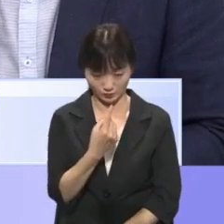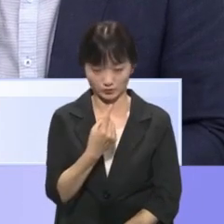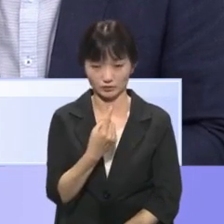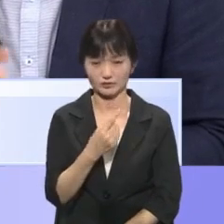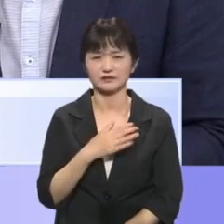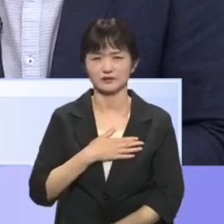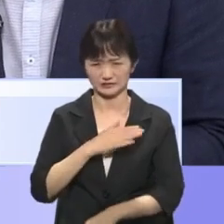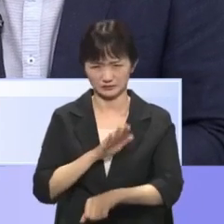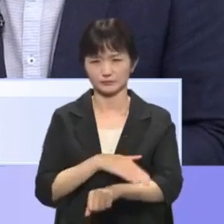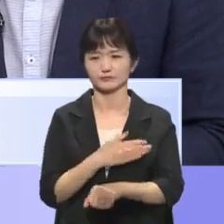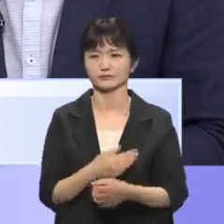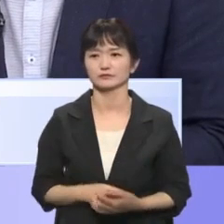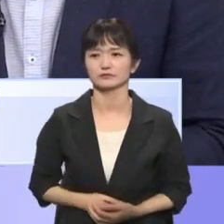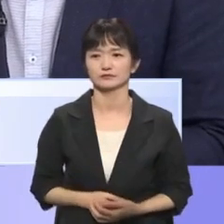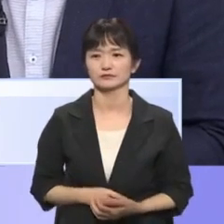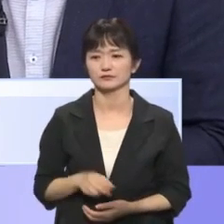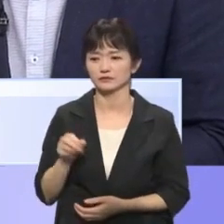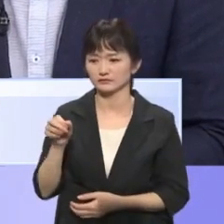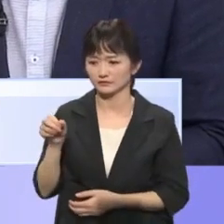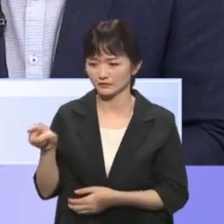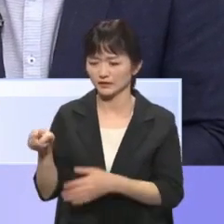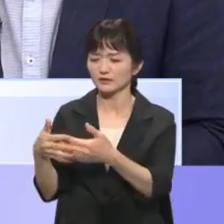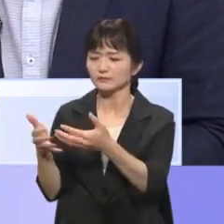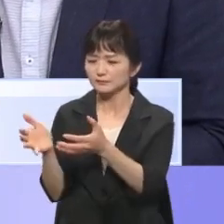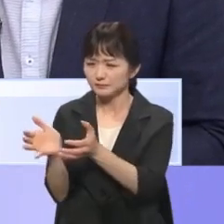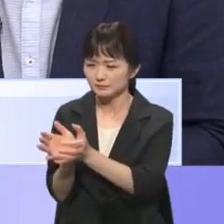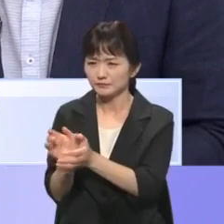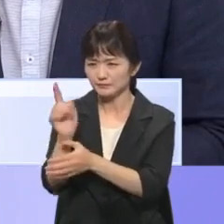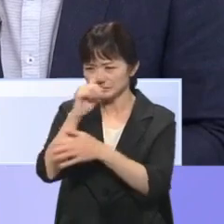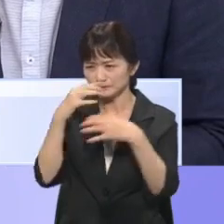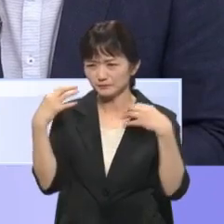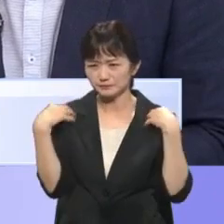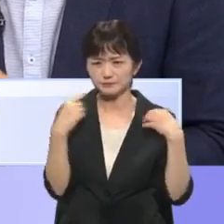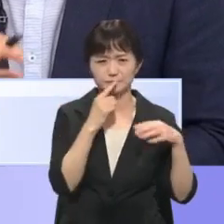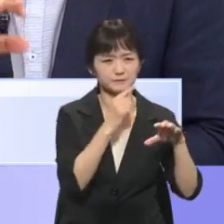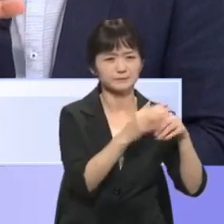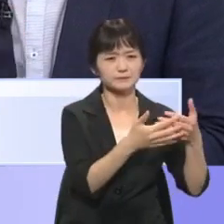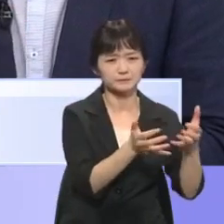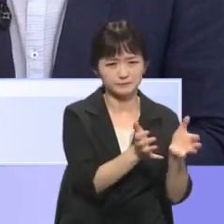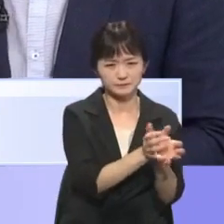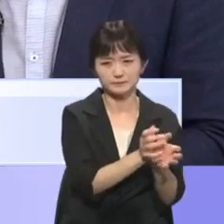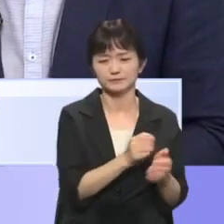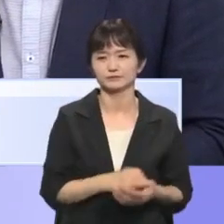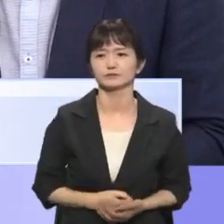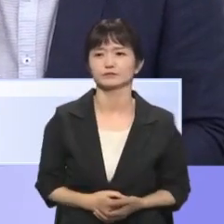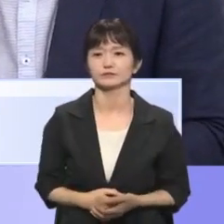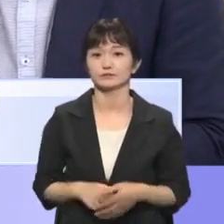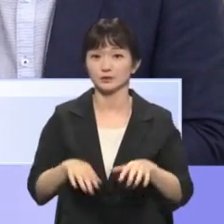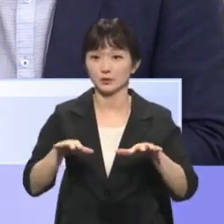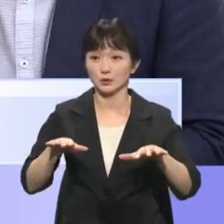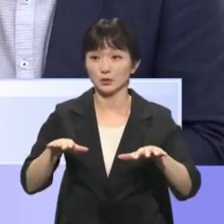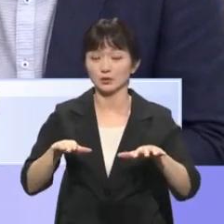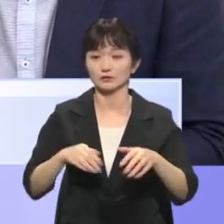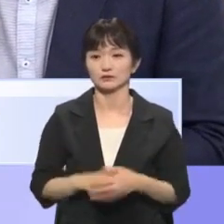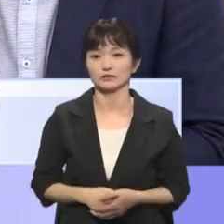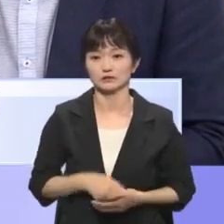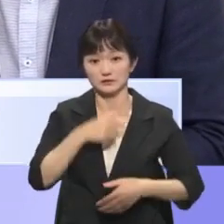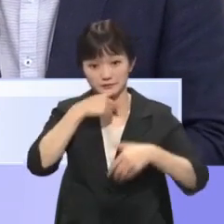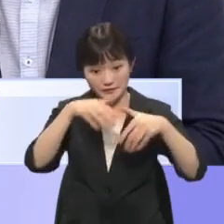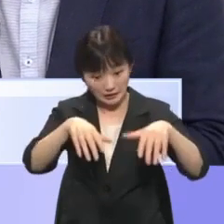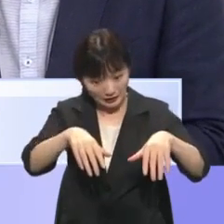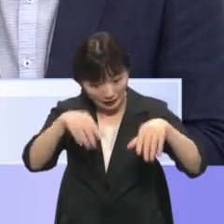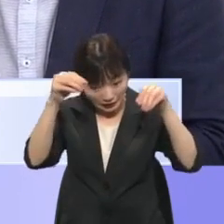그렇습니다 지금 뭐 정부 여당도 그렇고 민주당도 그렇고 지금 오늘 다행히 날씨가 도와줘서 지금